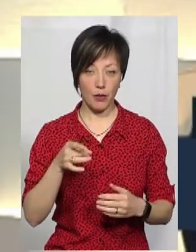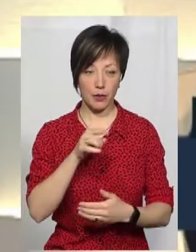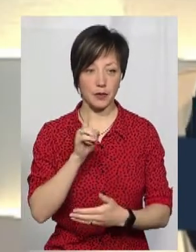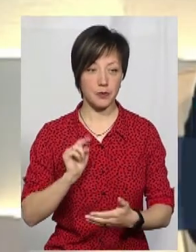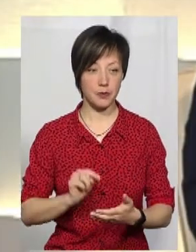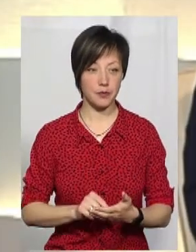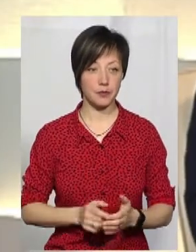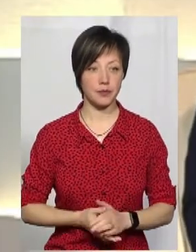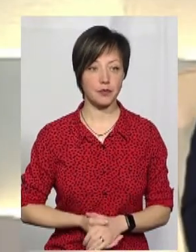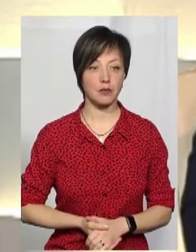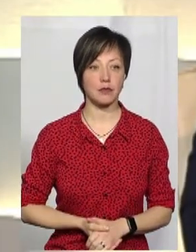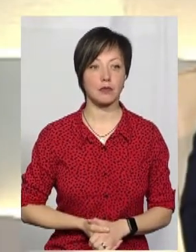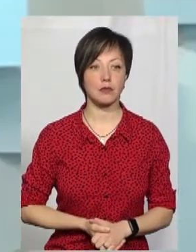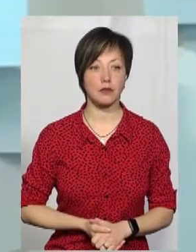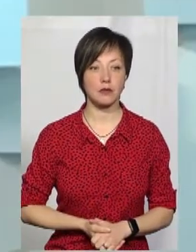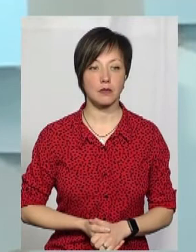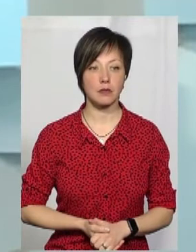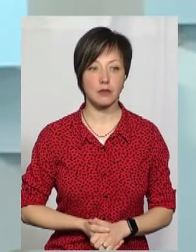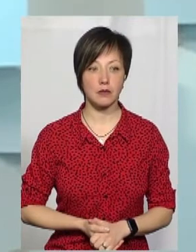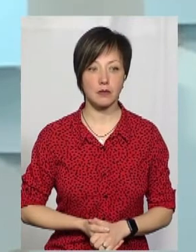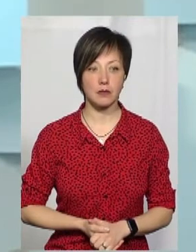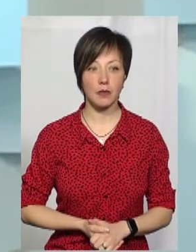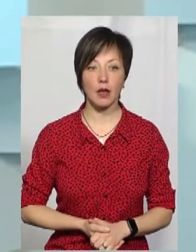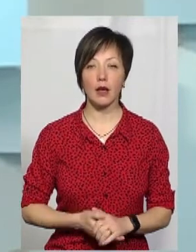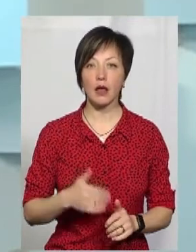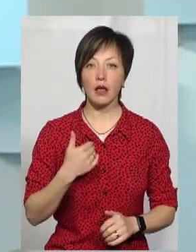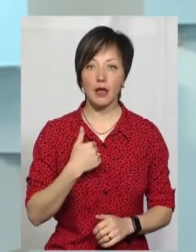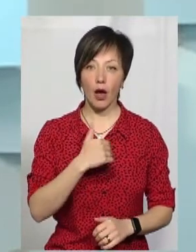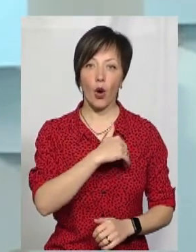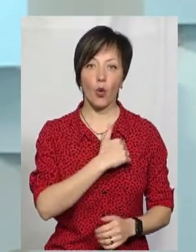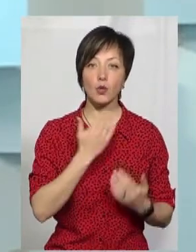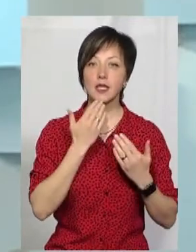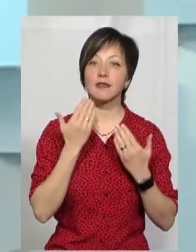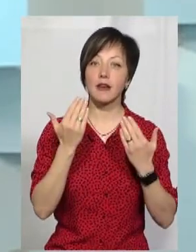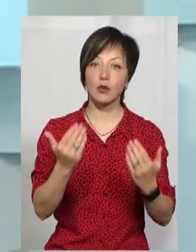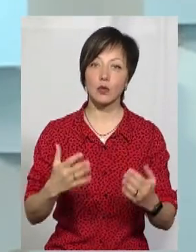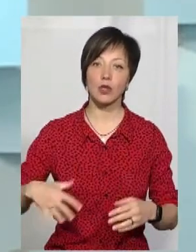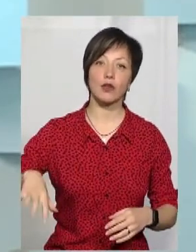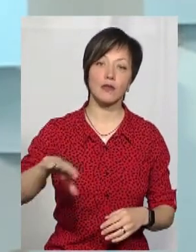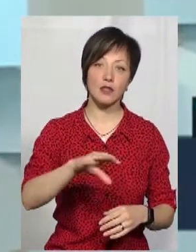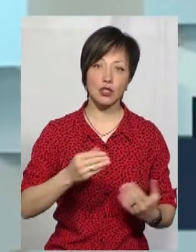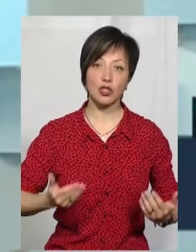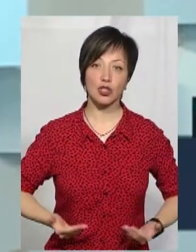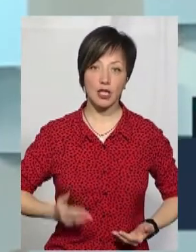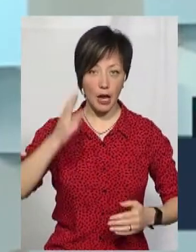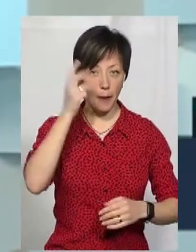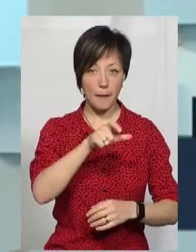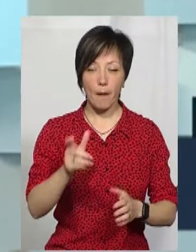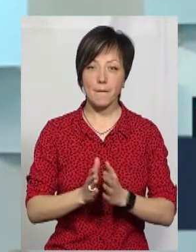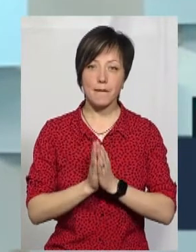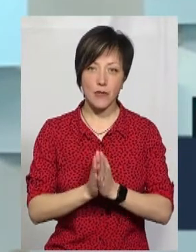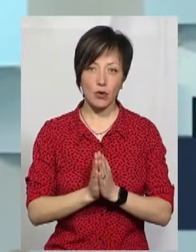за дзвінок. Я, по-перше, хочу звернутися до всіх мешканців Хмельниччини. Попрошу не